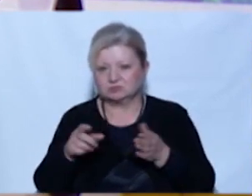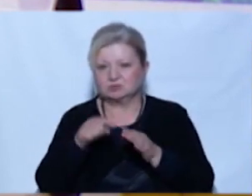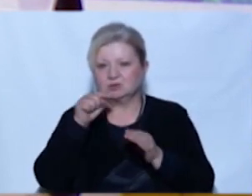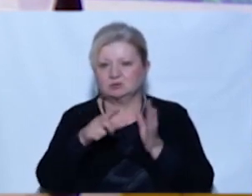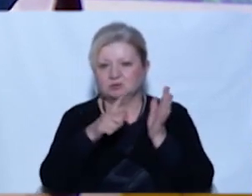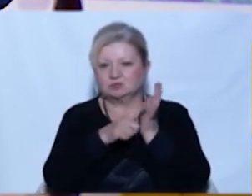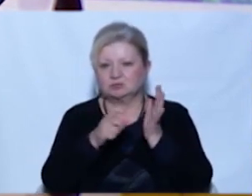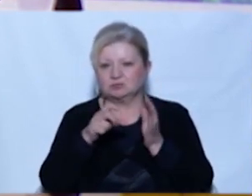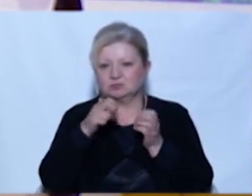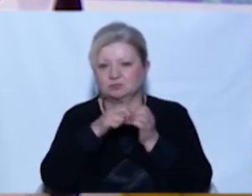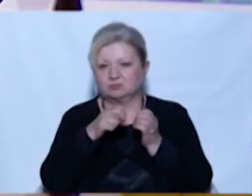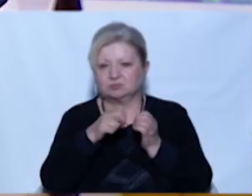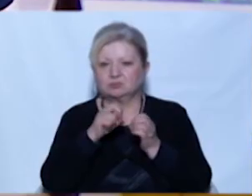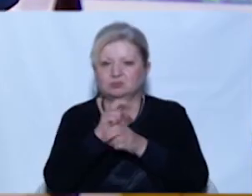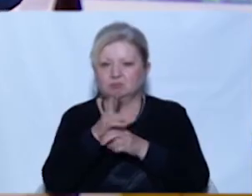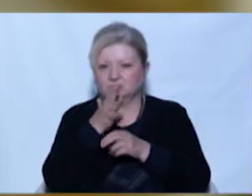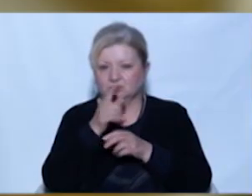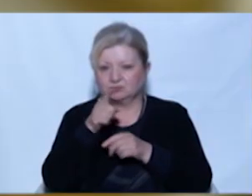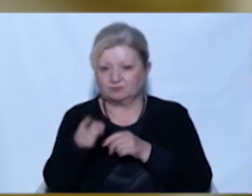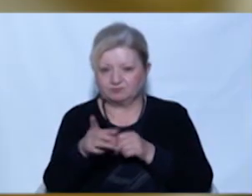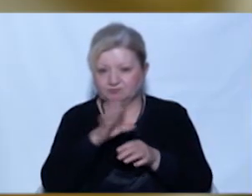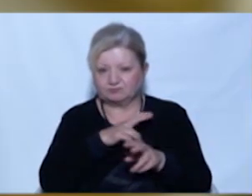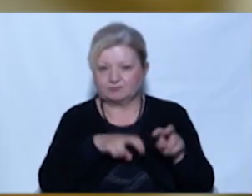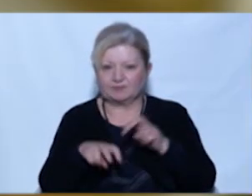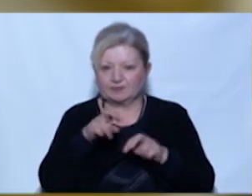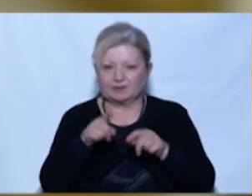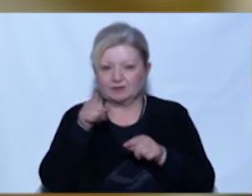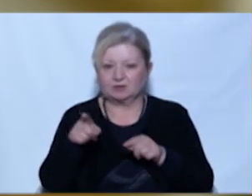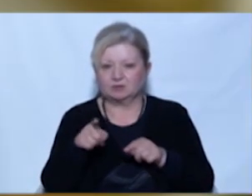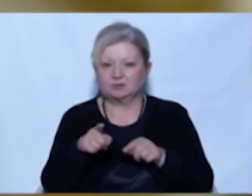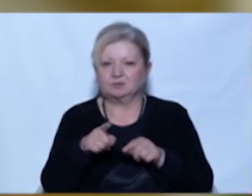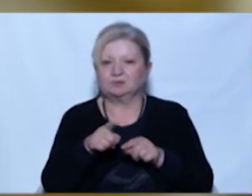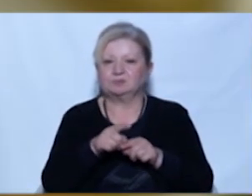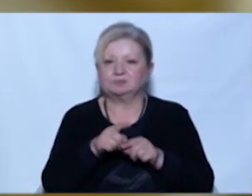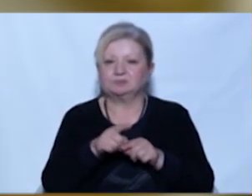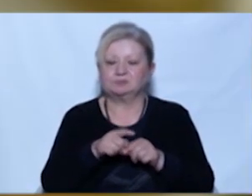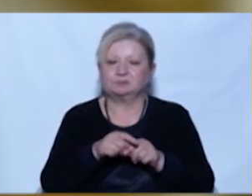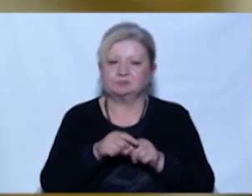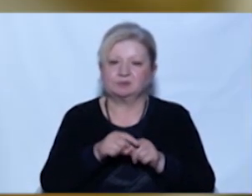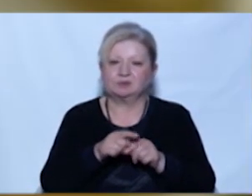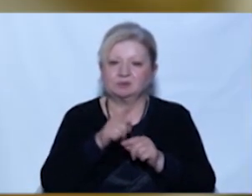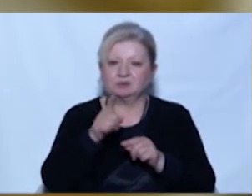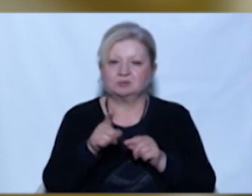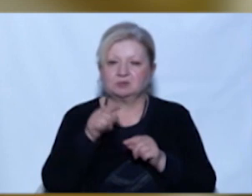1772 cels Anton Katalikosi da Levan Batonishvili elçoba moiçqo Rusetshi. Da